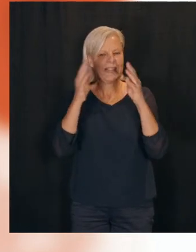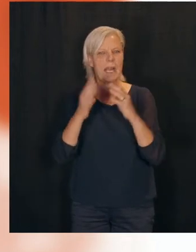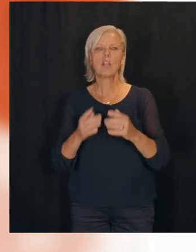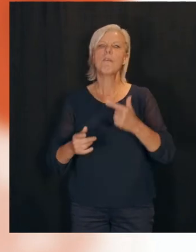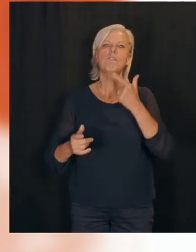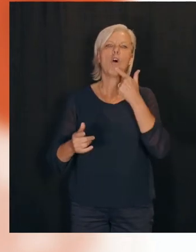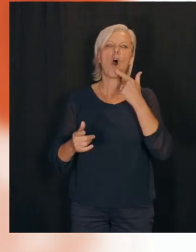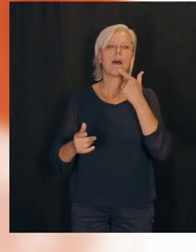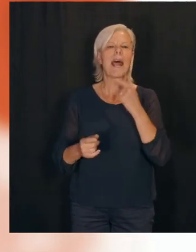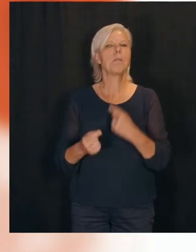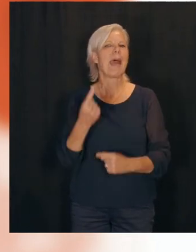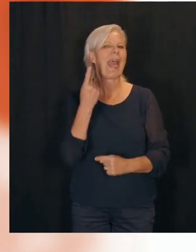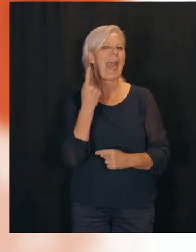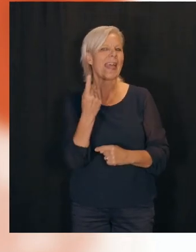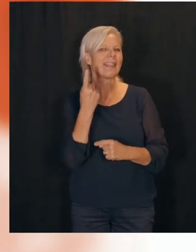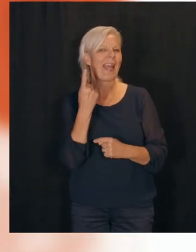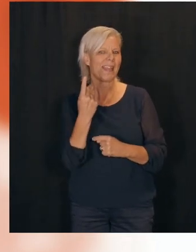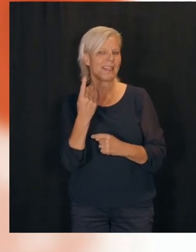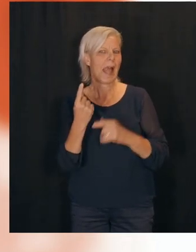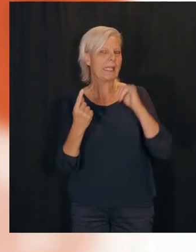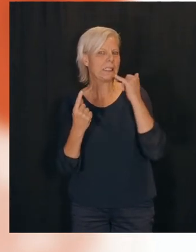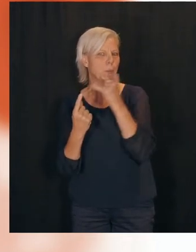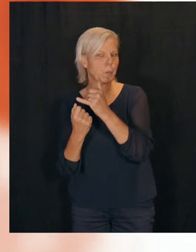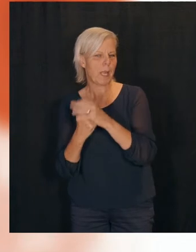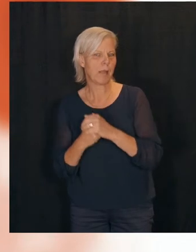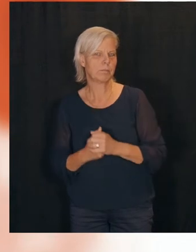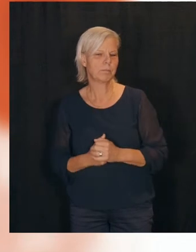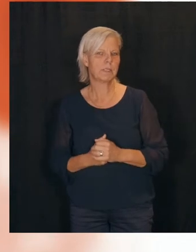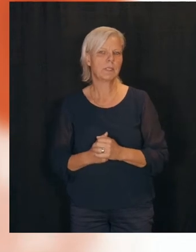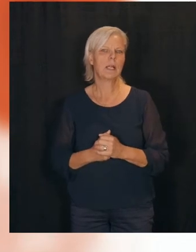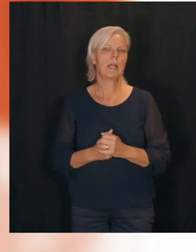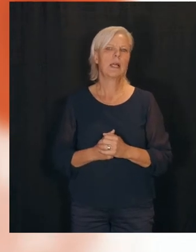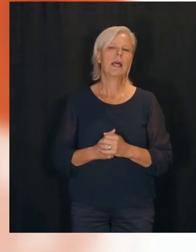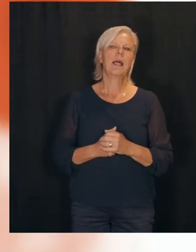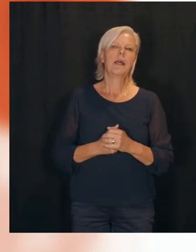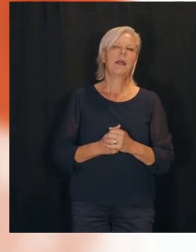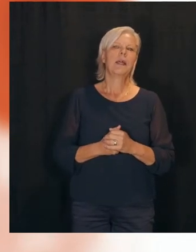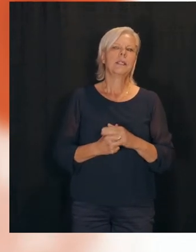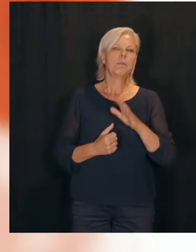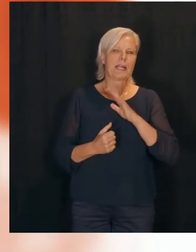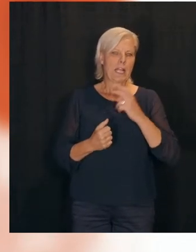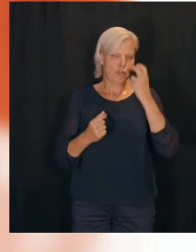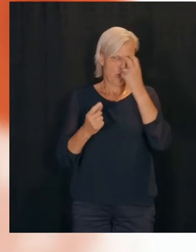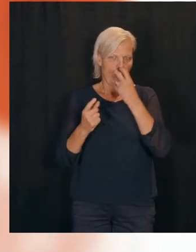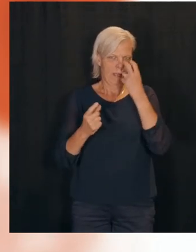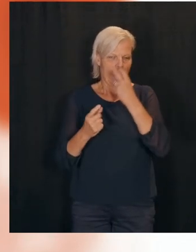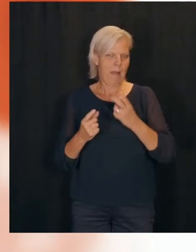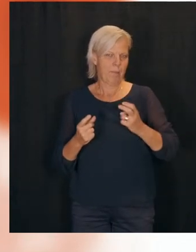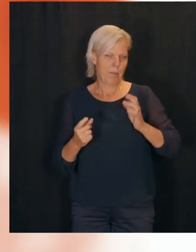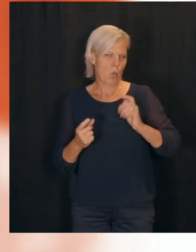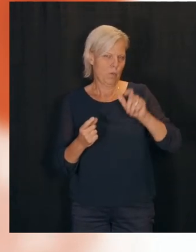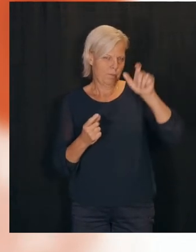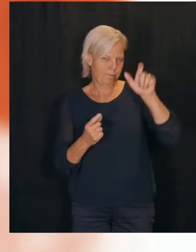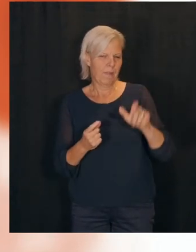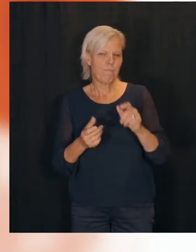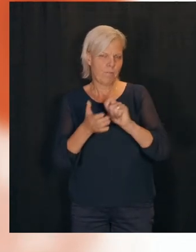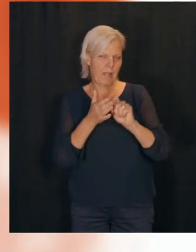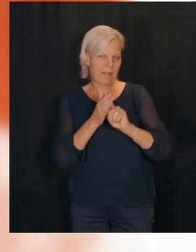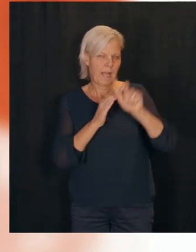historia, eller The Danger of a Single Story, av författaren Adichie. Där hon berättar när hon växte upp